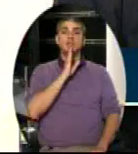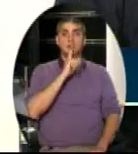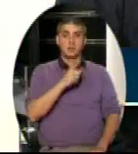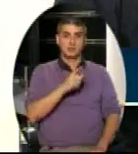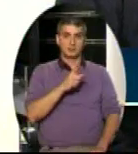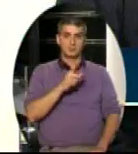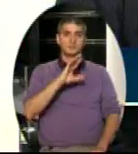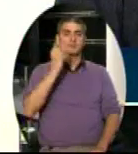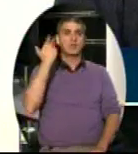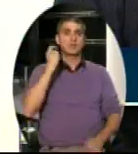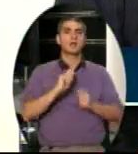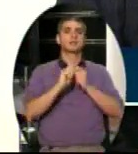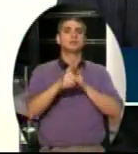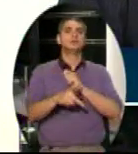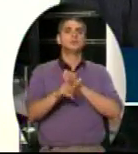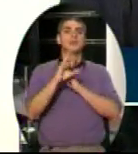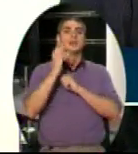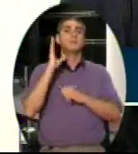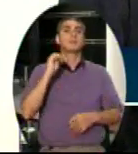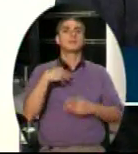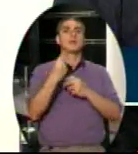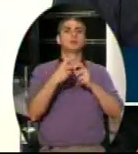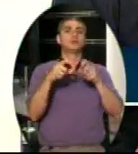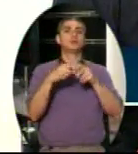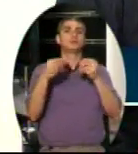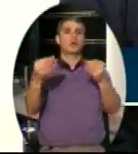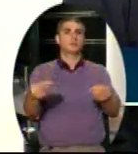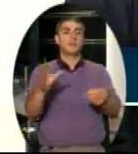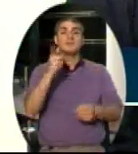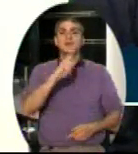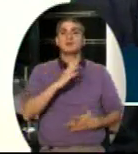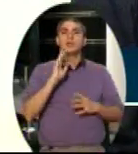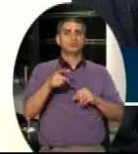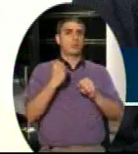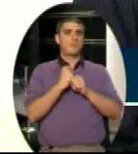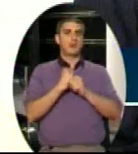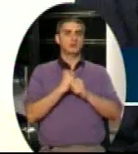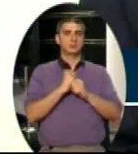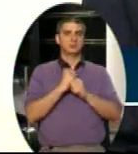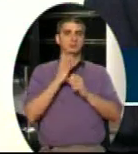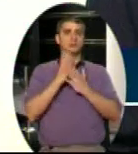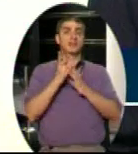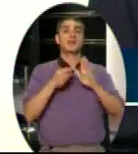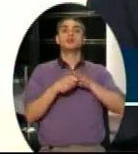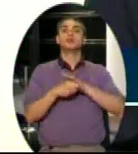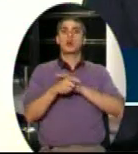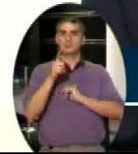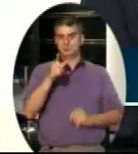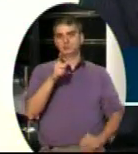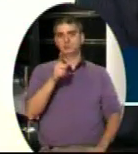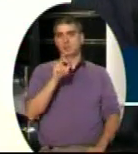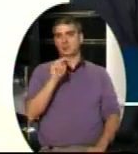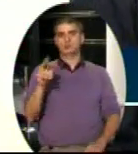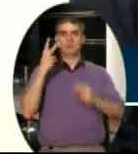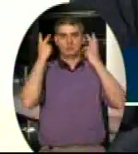האם היה פה תשלום, האם היה פה, ניתנו פה צ'קים, האם יש פה מעשה שגובל בשוחד, זה